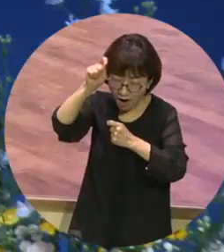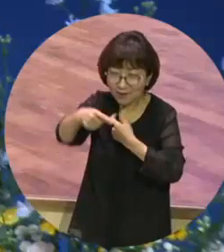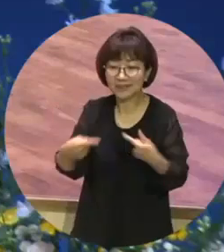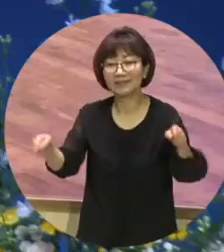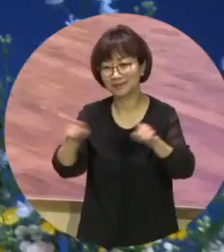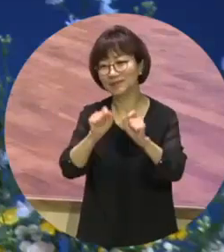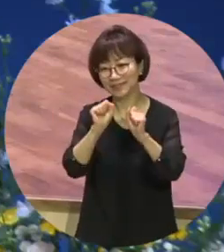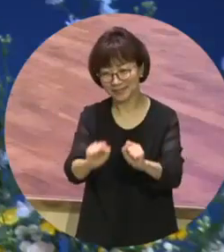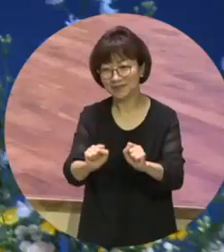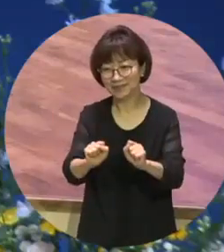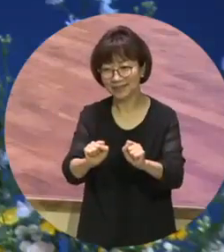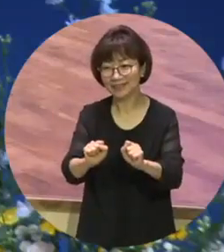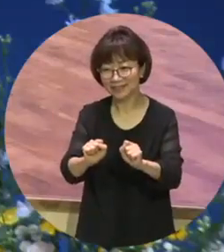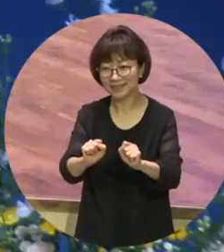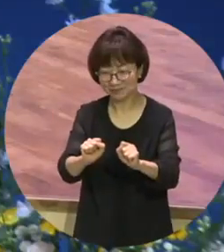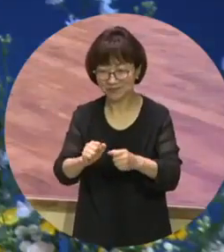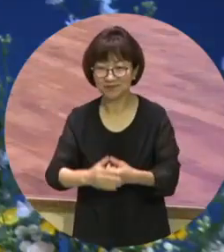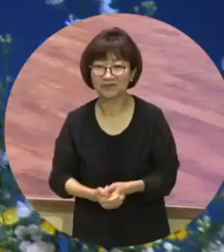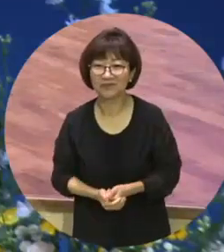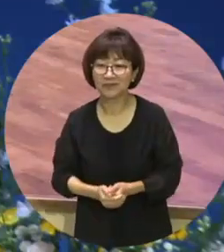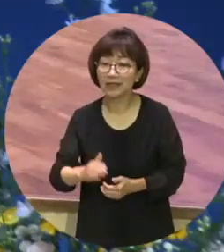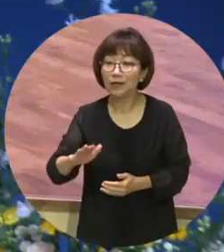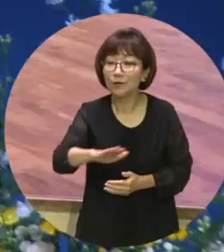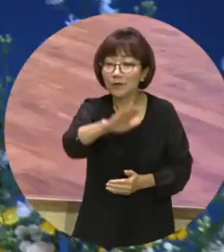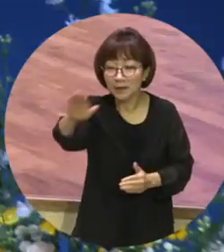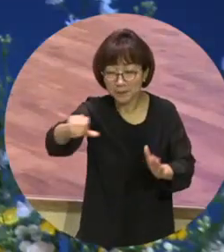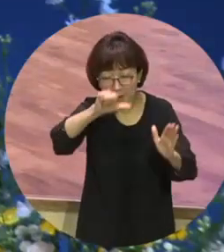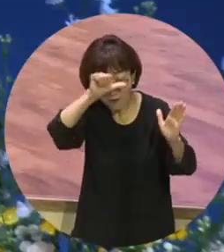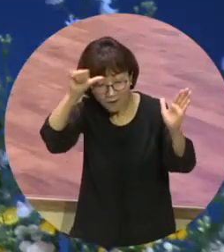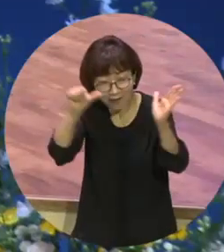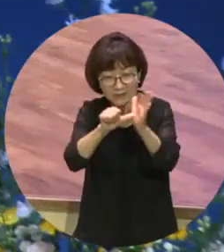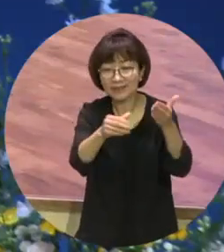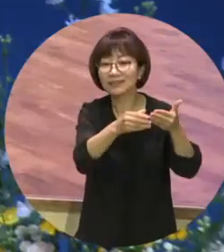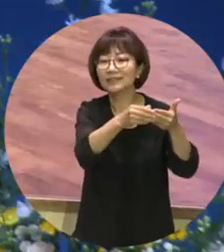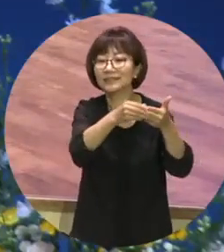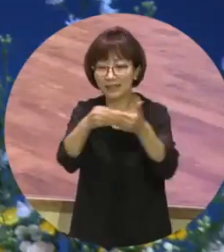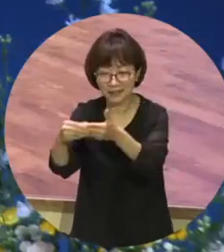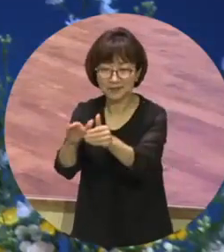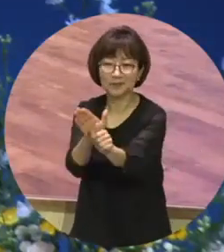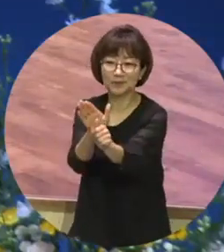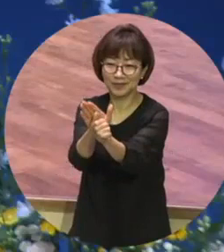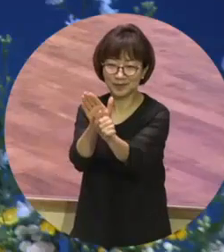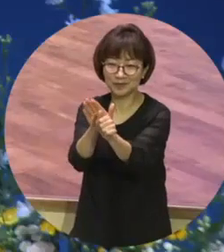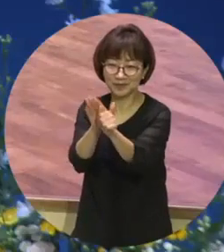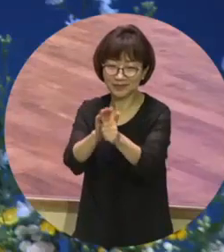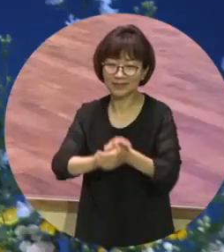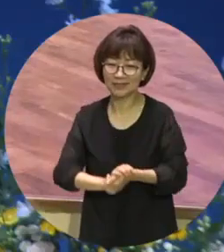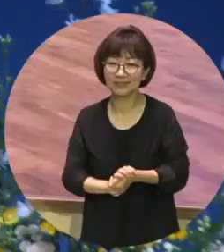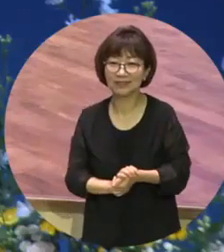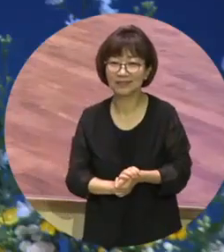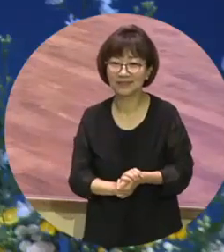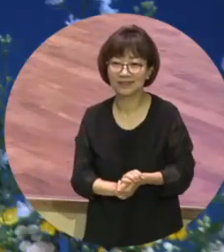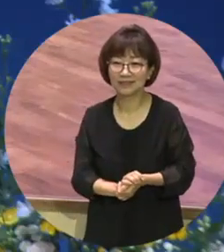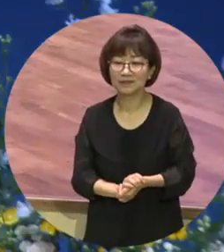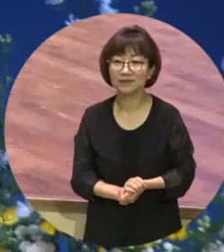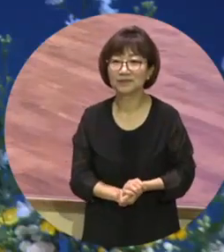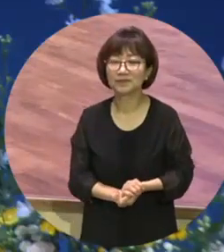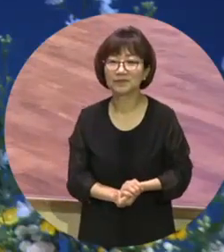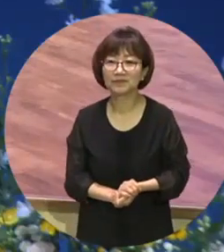우리 인생을 인도하고 계신다는 겁니다. 여러분의 인생, 여러분 사는 마음대로 사는 것 같아도 그렇지